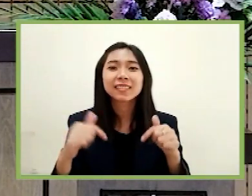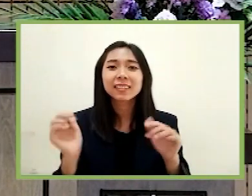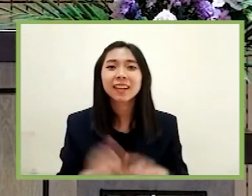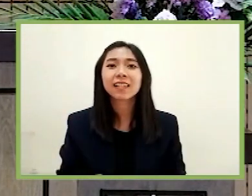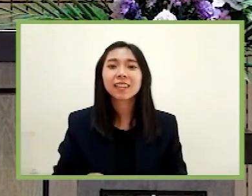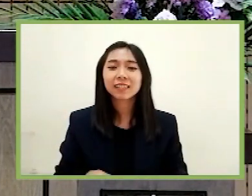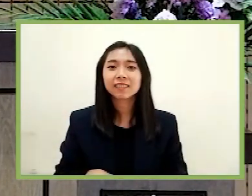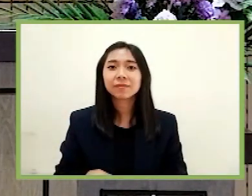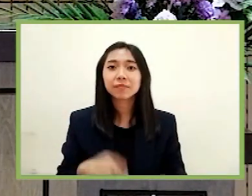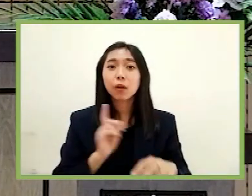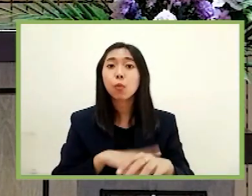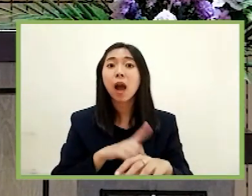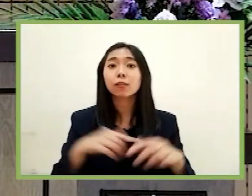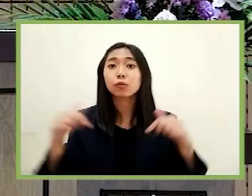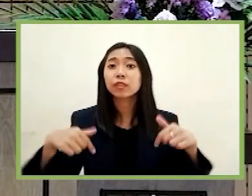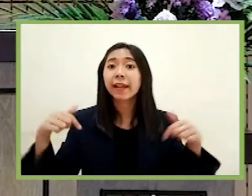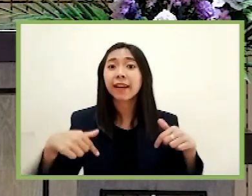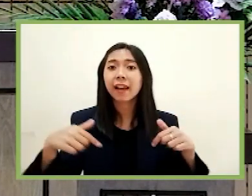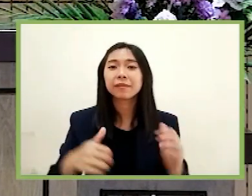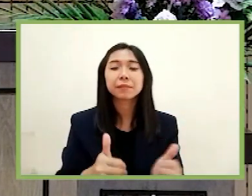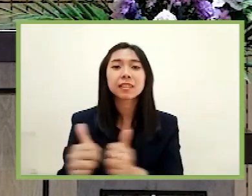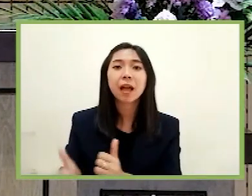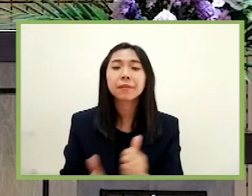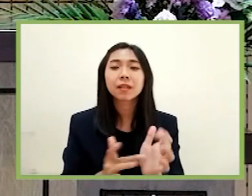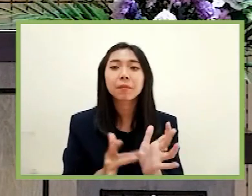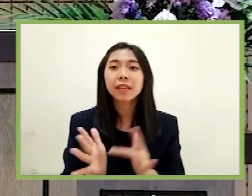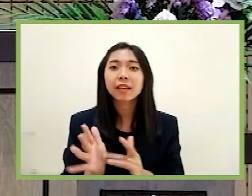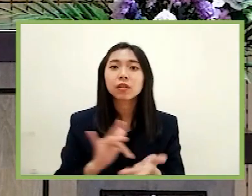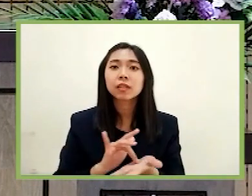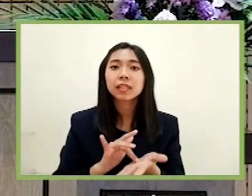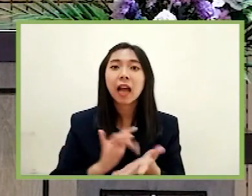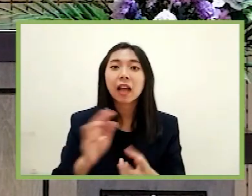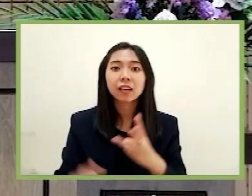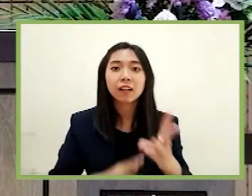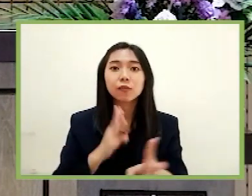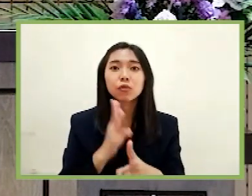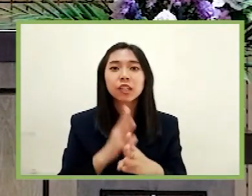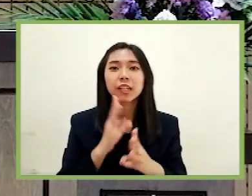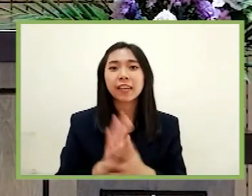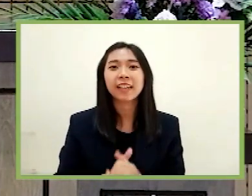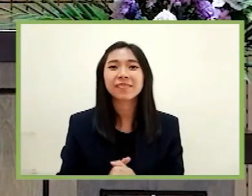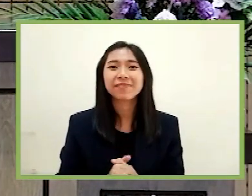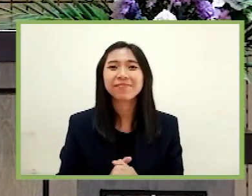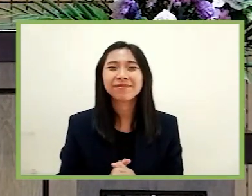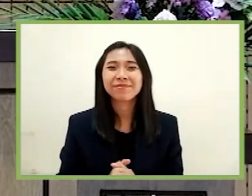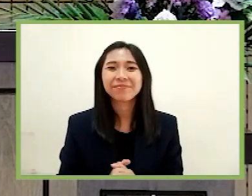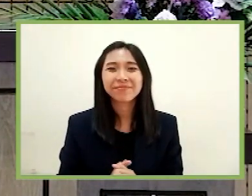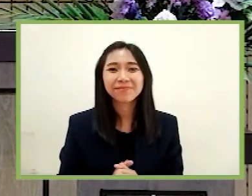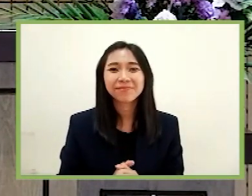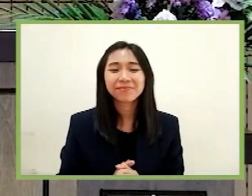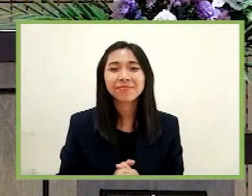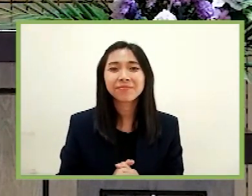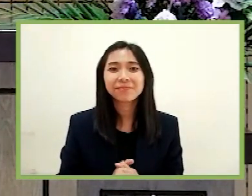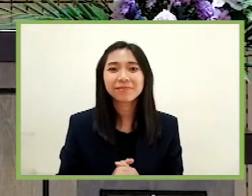ini bersama dengan Kristus tetapi di tengah dunia ini tempat kita hidup